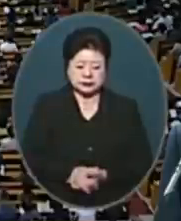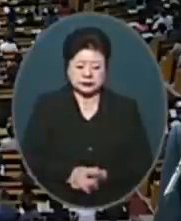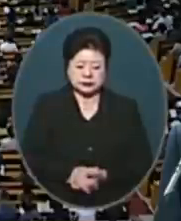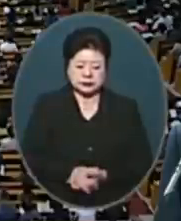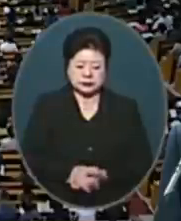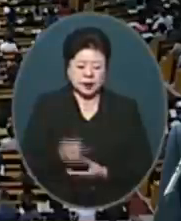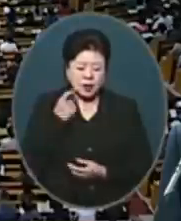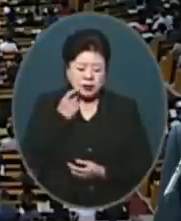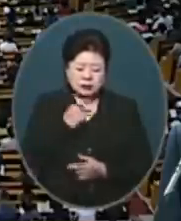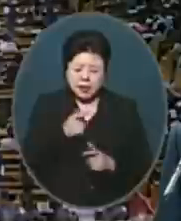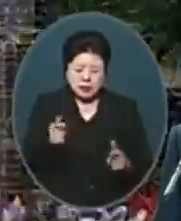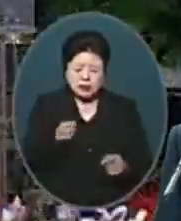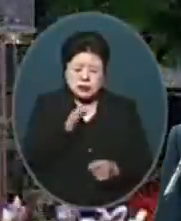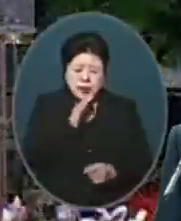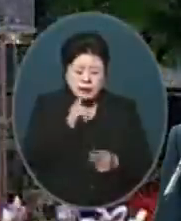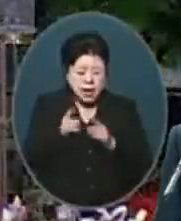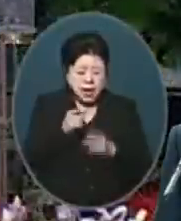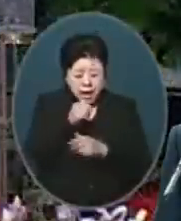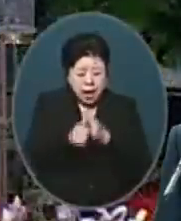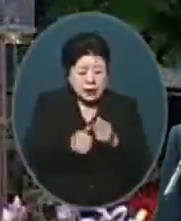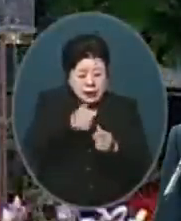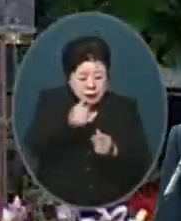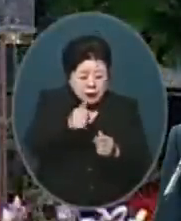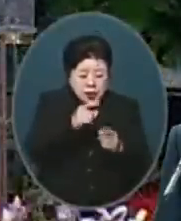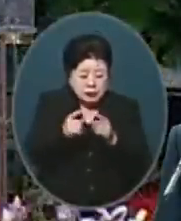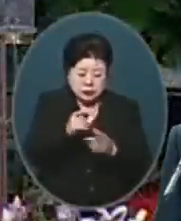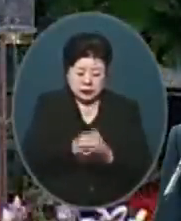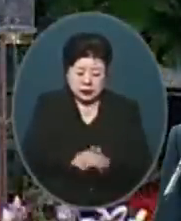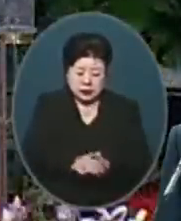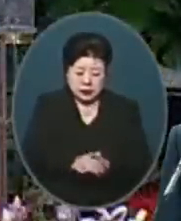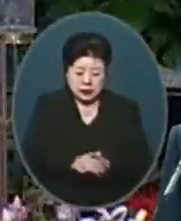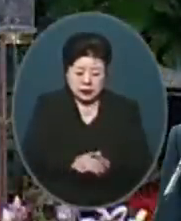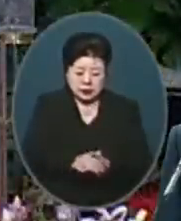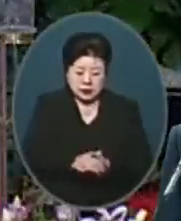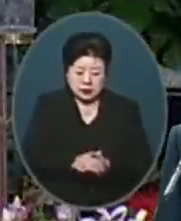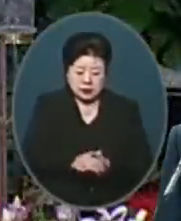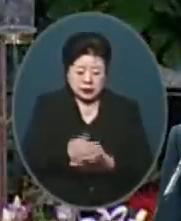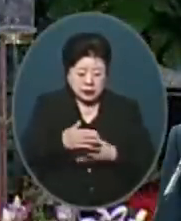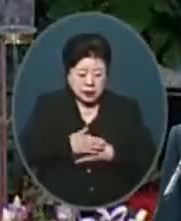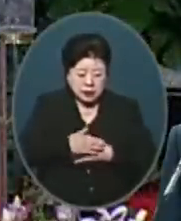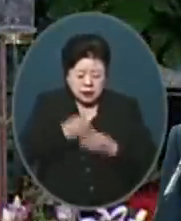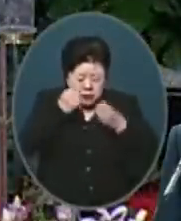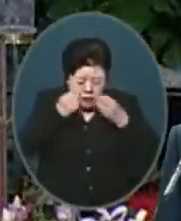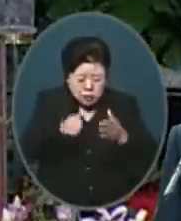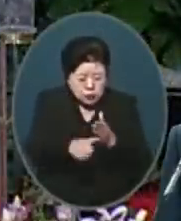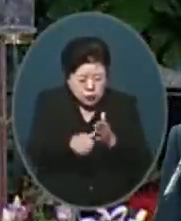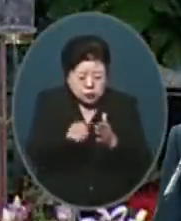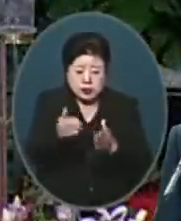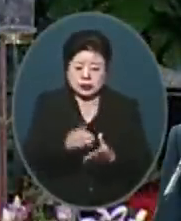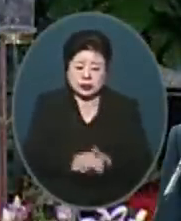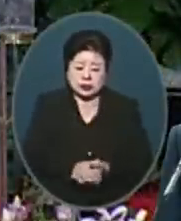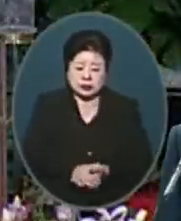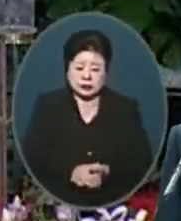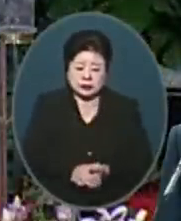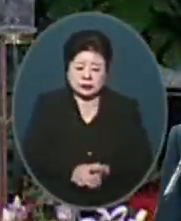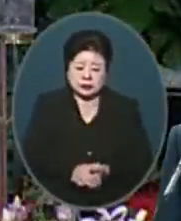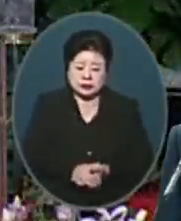이건 거짓말이 아니고 참말인 하나님의 말씀입니다. 나는 새로운 피조물이다.